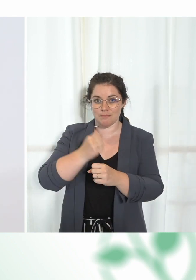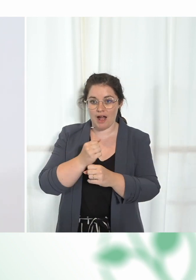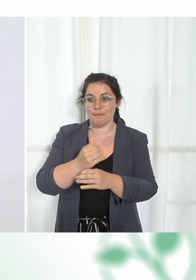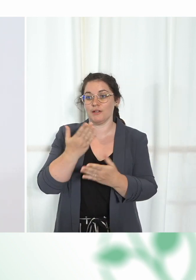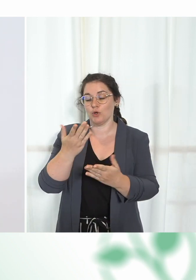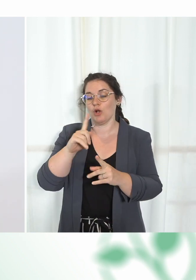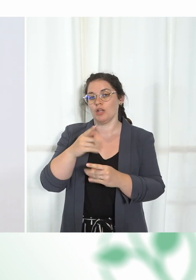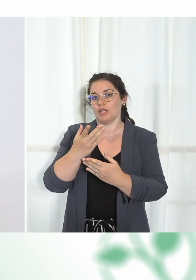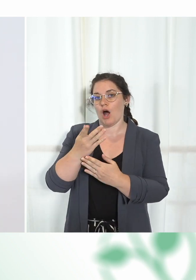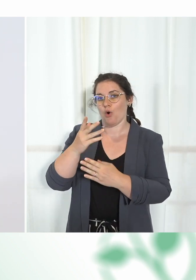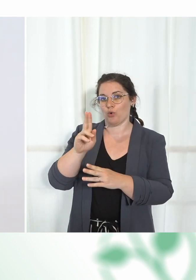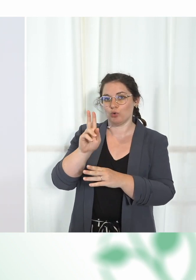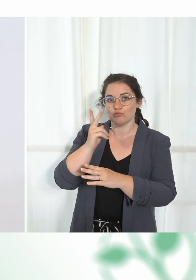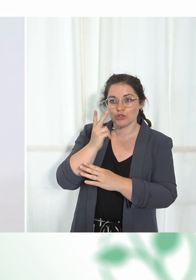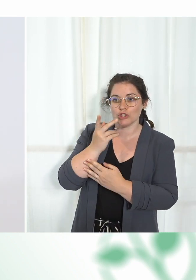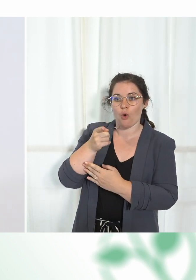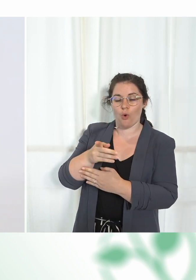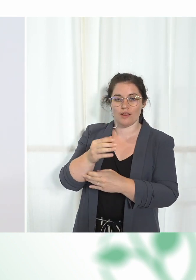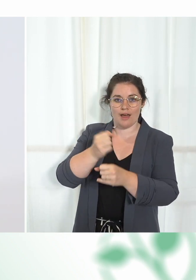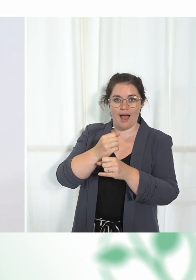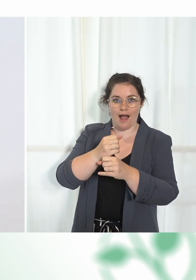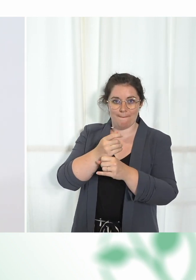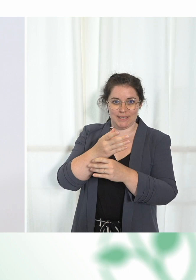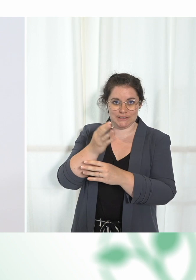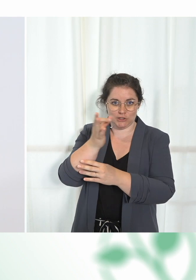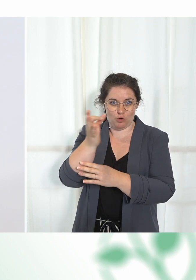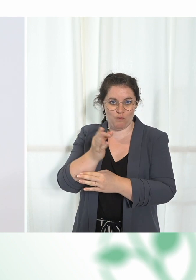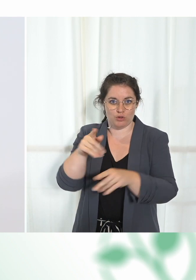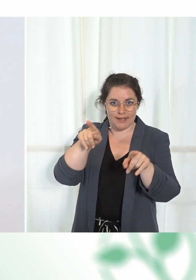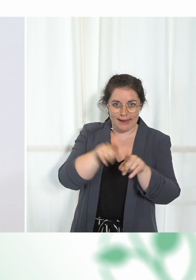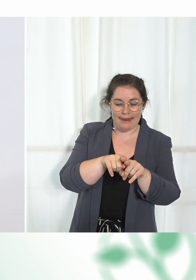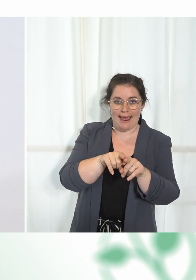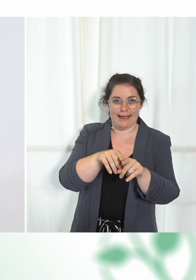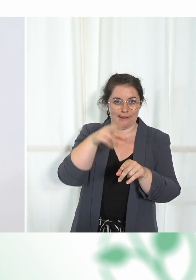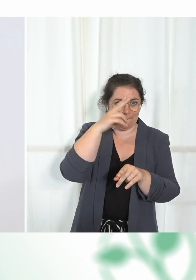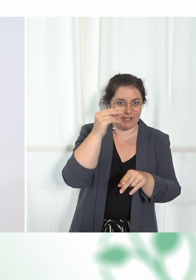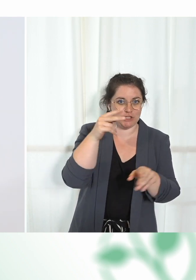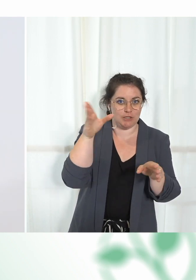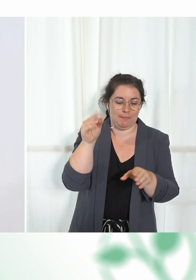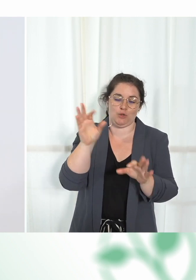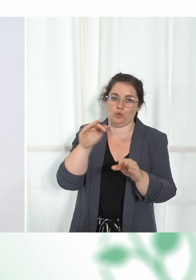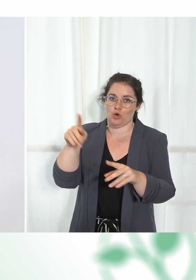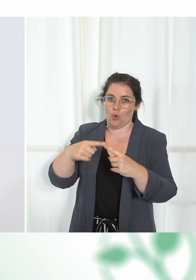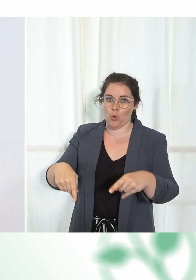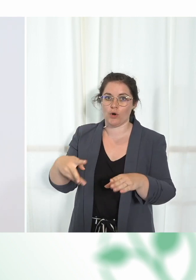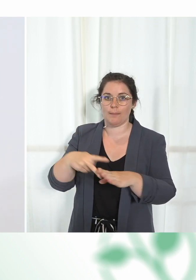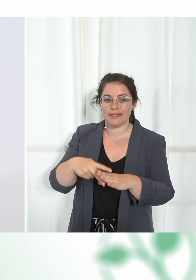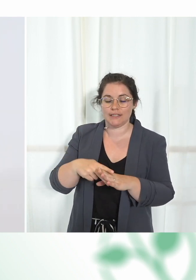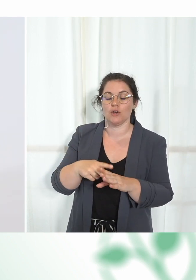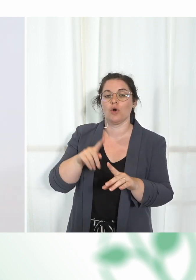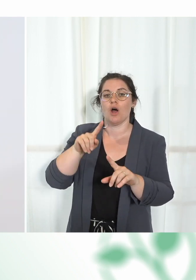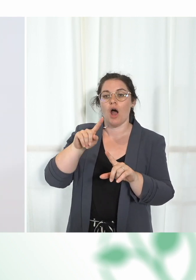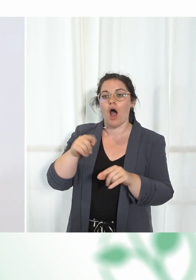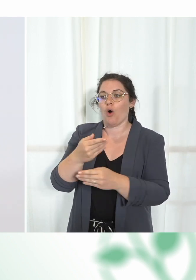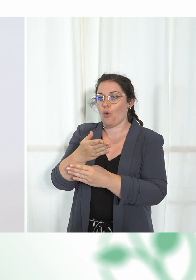Menschen mit Behinderung nicht mehr anders ist als bei Menschen ohne Behinderung, weil auch das bedeutet dann wirklich Inklusion und Normalität auch am Arbeitsmarkt,